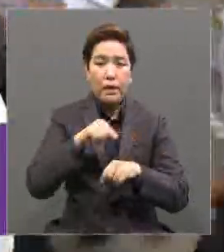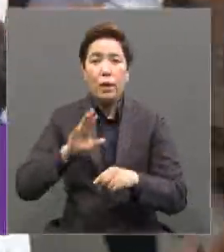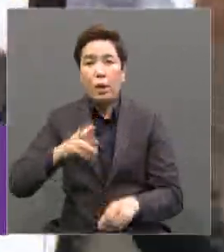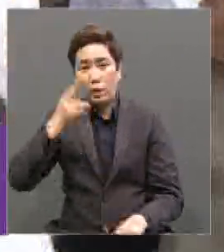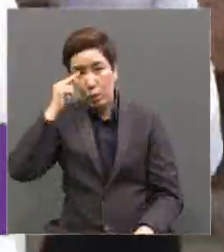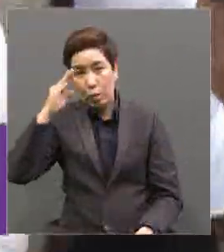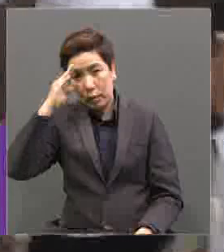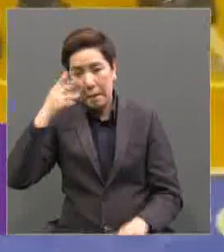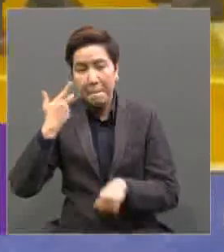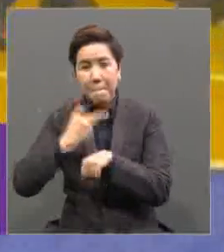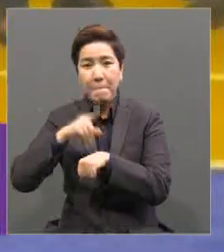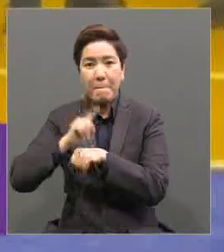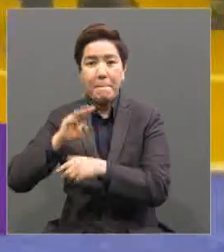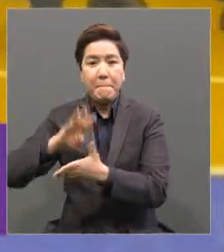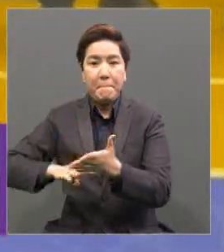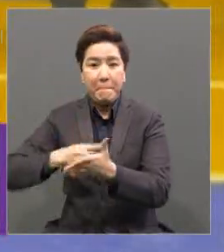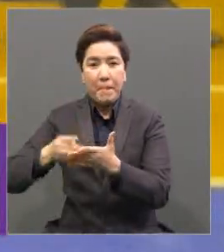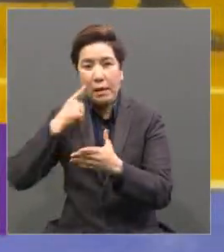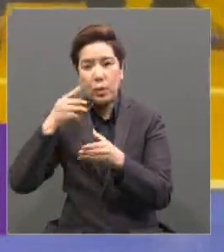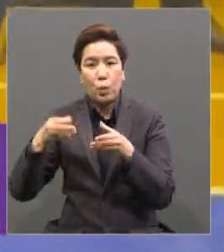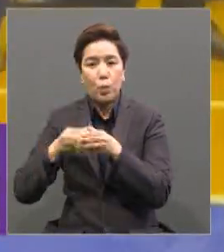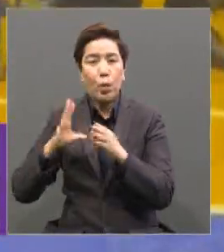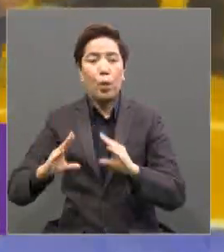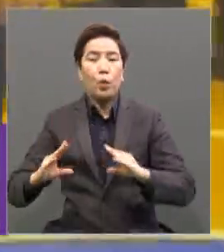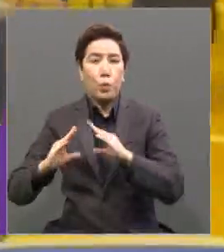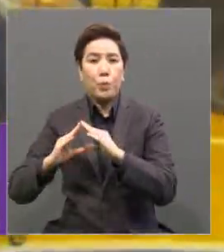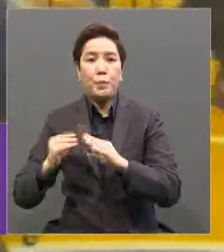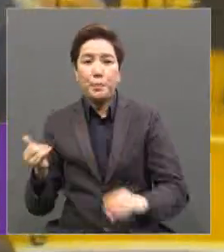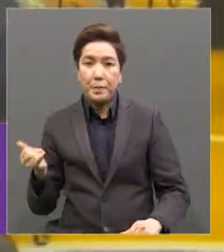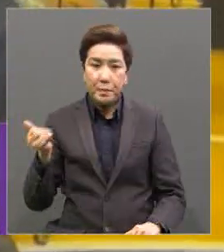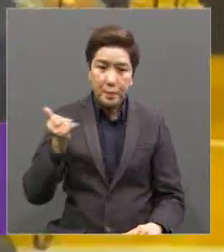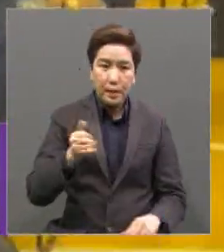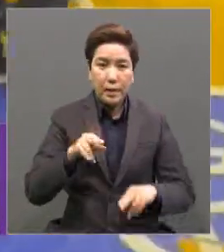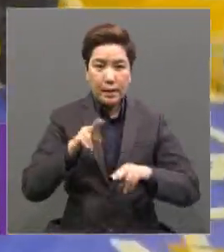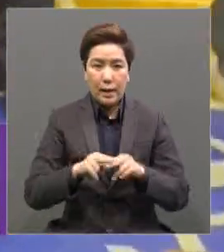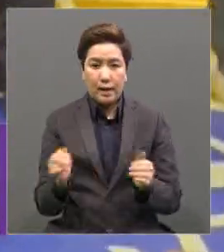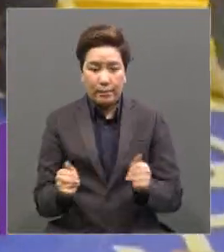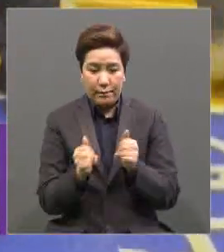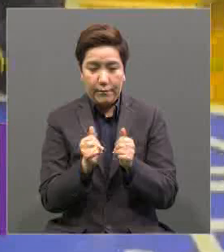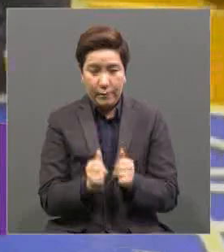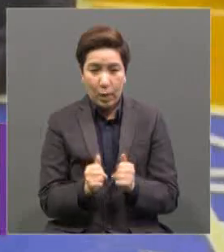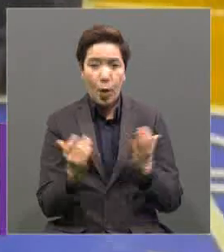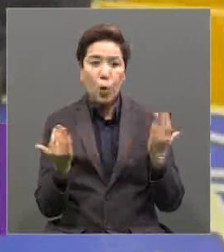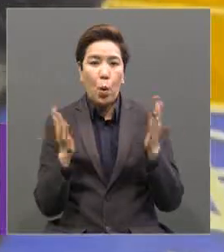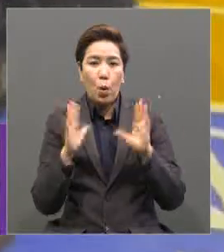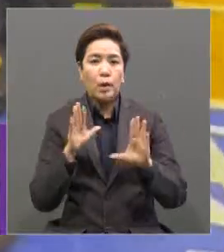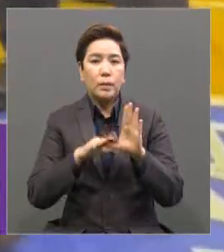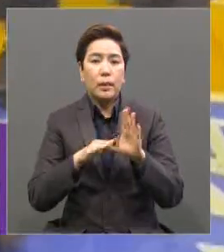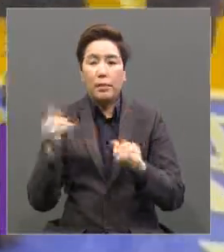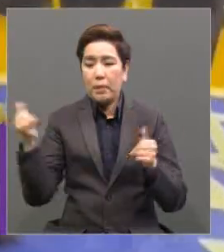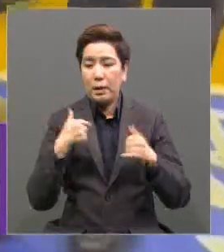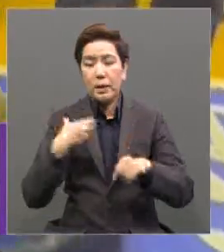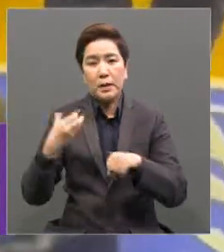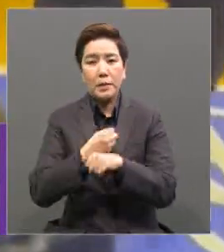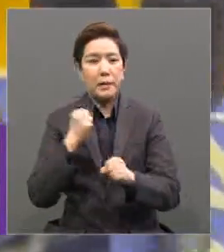าประธานยุทธศาสตร์พรรคก็นำทีมผู้สมัครพรรครวมไทยสร้างชาติมานั่งคู่กันที่โต๊ะนั่งรอผู้สมัครนะครับในฐานะนัก